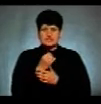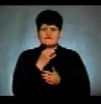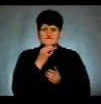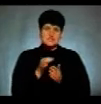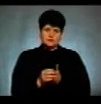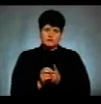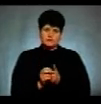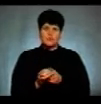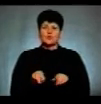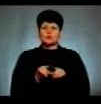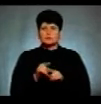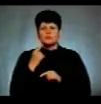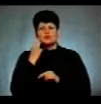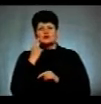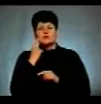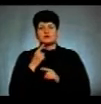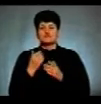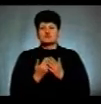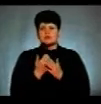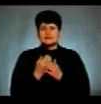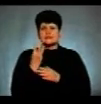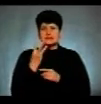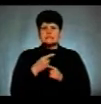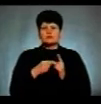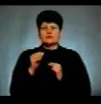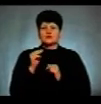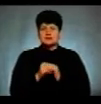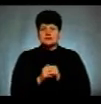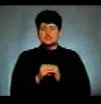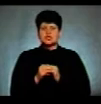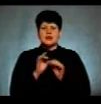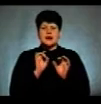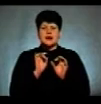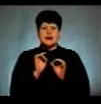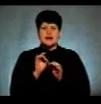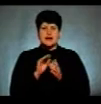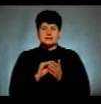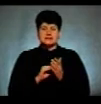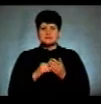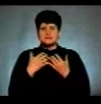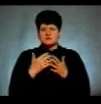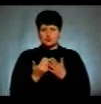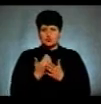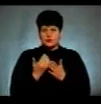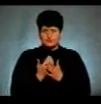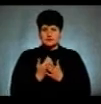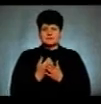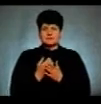відповідь. Отож, ми почули в сюжеті про те, що 3,5 тисячі рецептів, зараз вже дані оновлені, вже більше